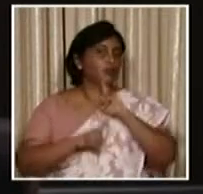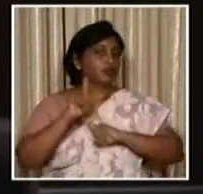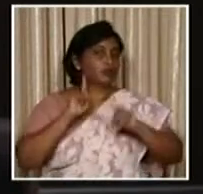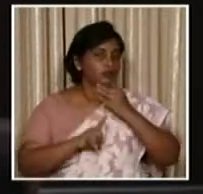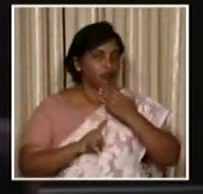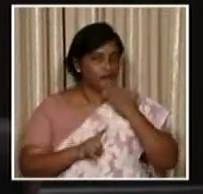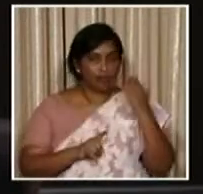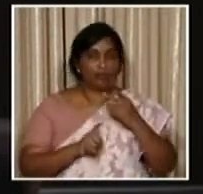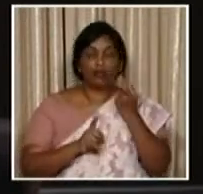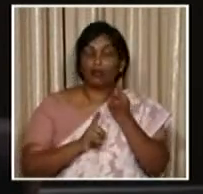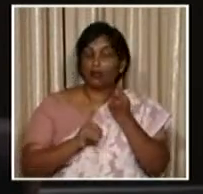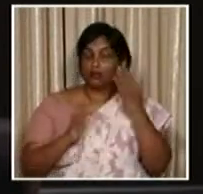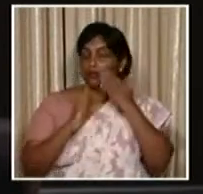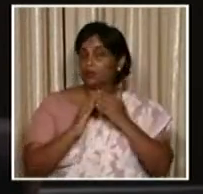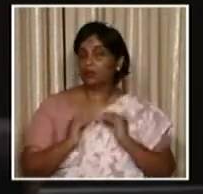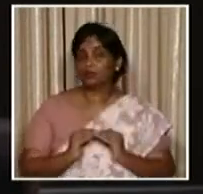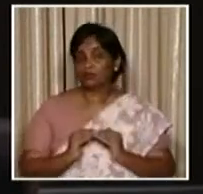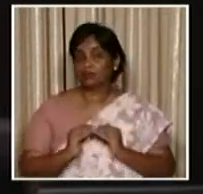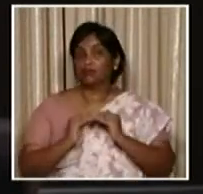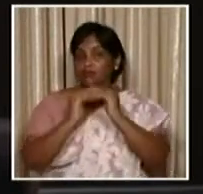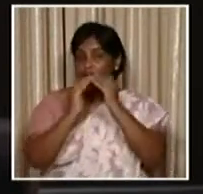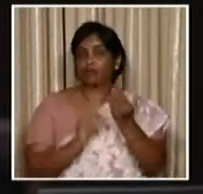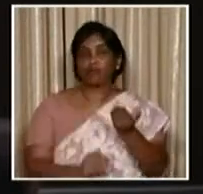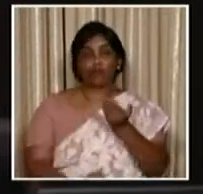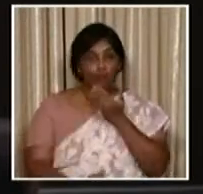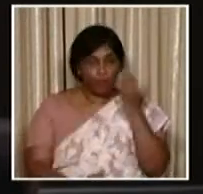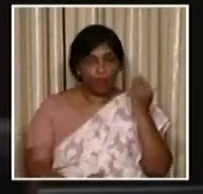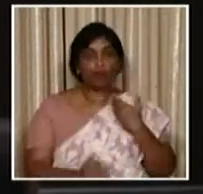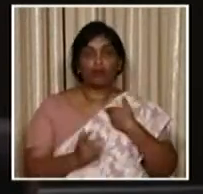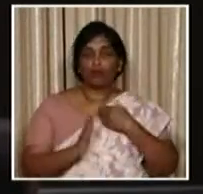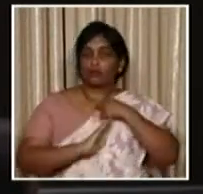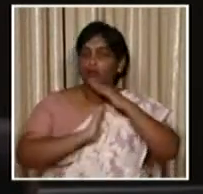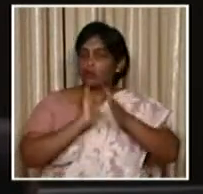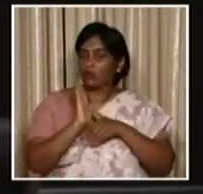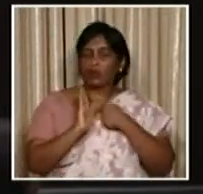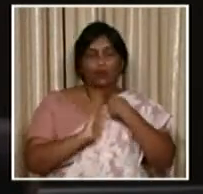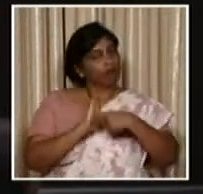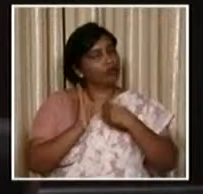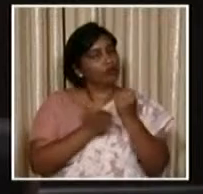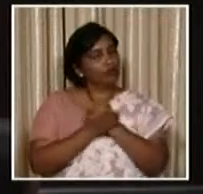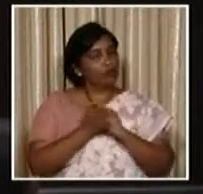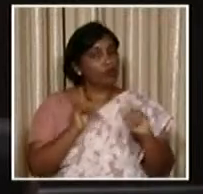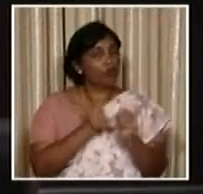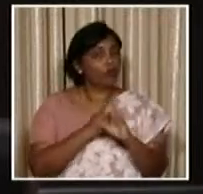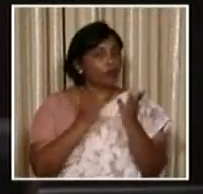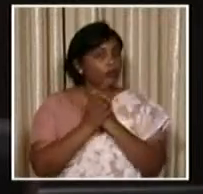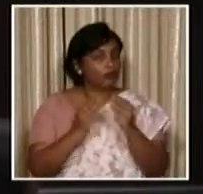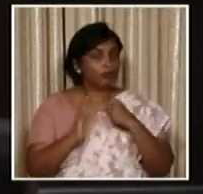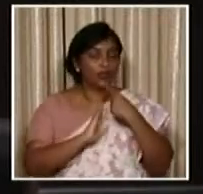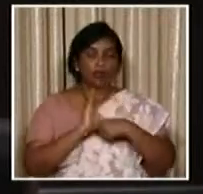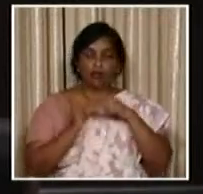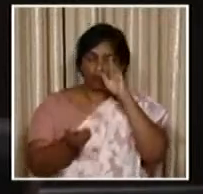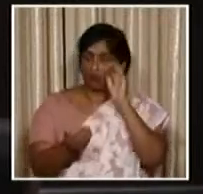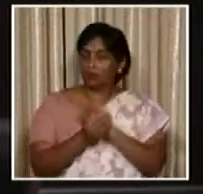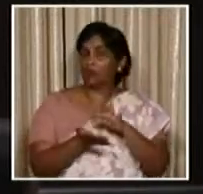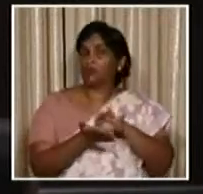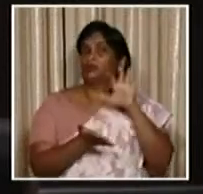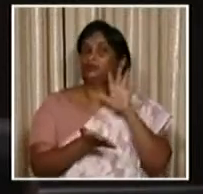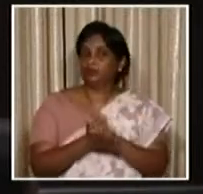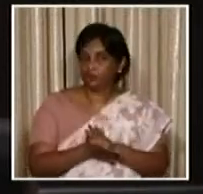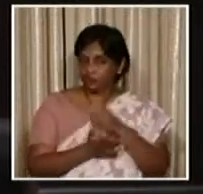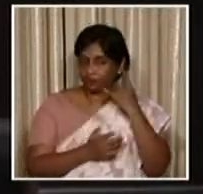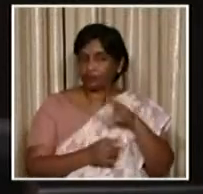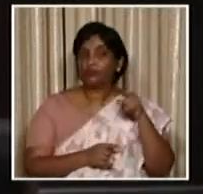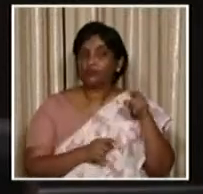පුළුවන් වෙන්නේ ආර්ථික වර්ධනය වැඩි කරගන්න පුළුවන් උනේ අපිට සමස්ත රටේම යුද්ධය අවසන් කරලා ජාතික ආරක්ෂාව තාවුරු කරගත්තු